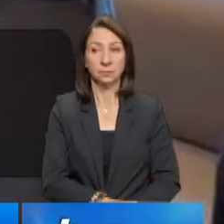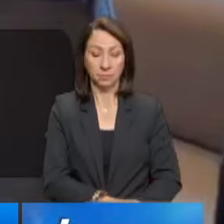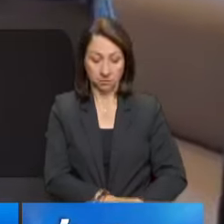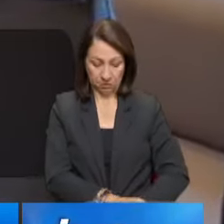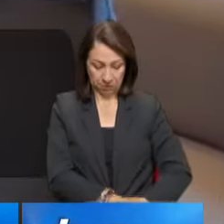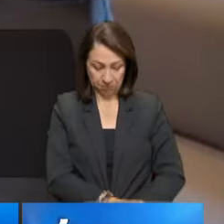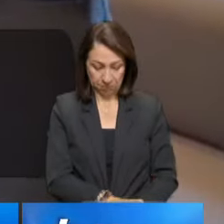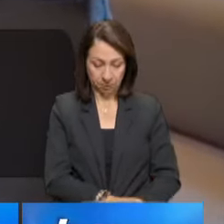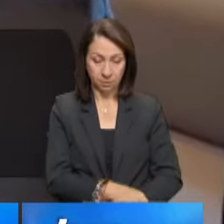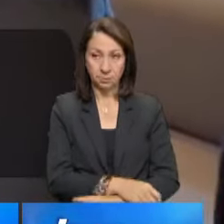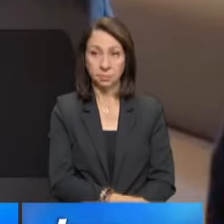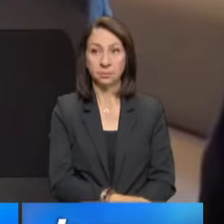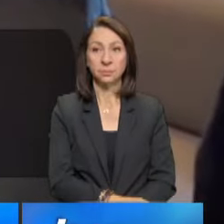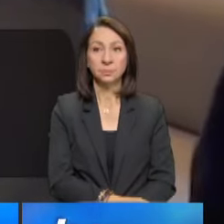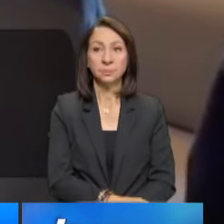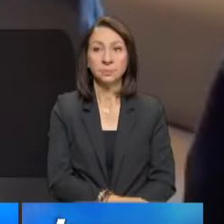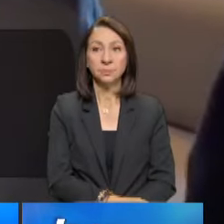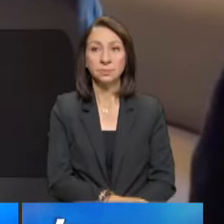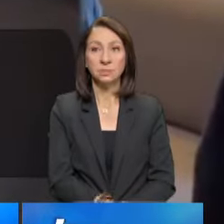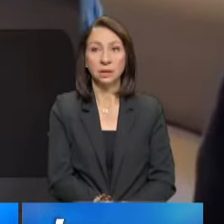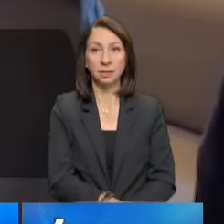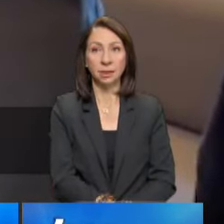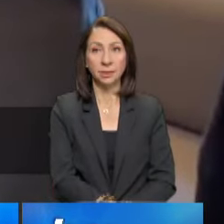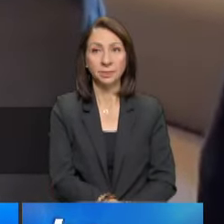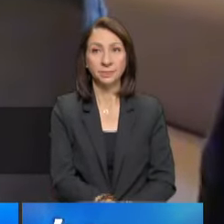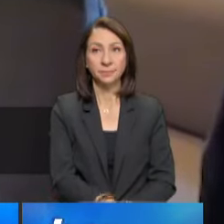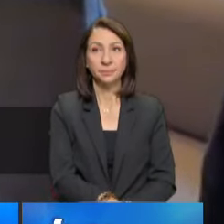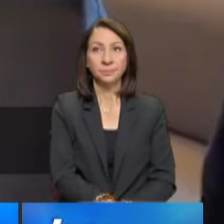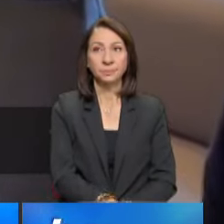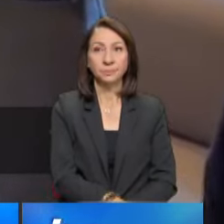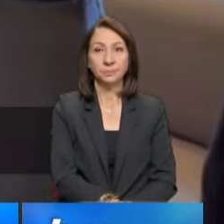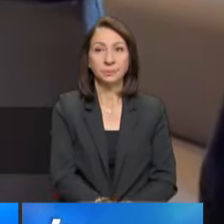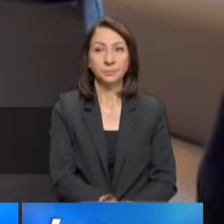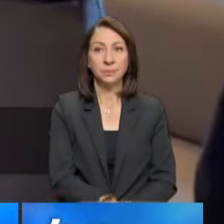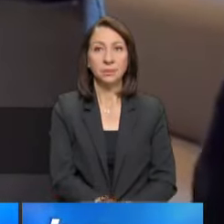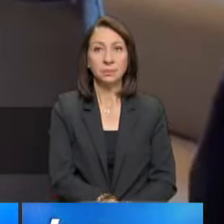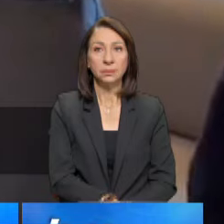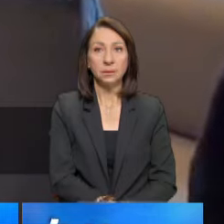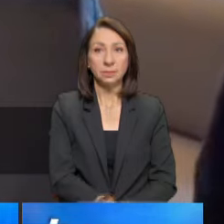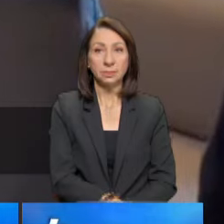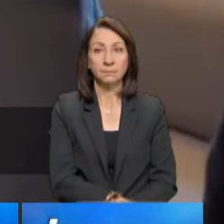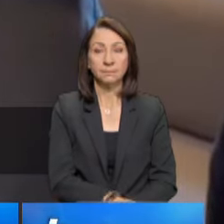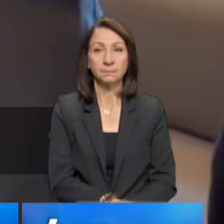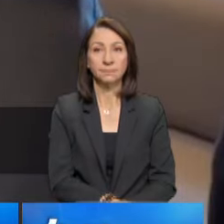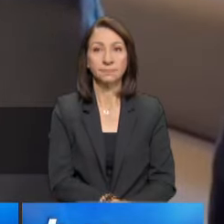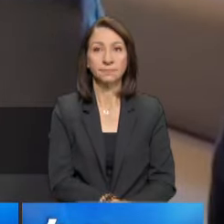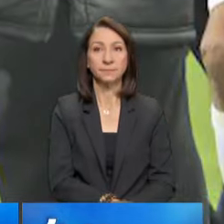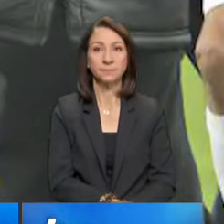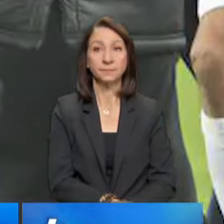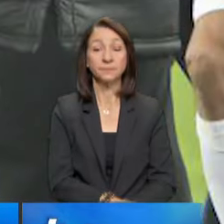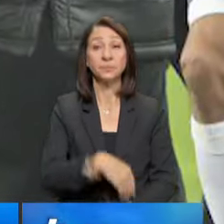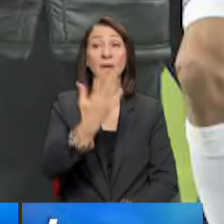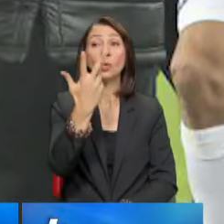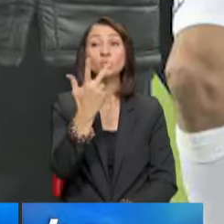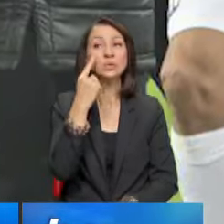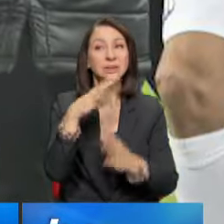İlgili arkadaşlarımıza da gerekli olan neyse bu süratle yapmamızın gereğini söyledi. Diğer